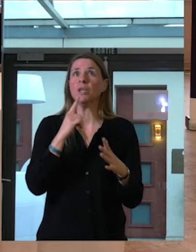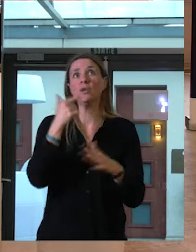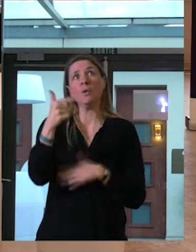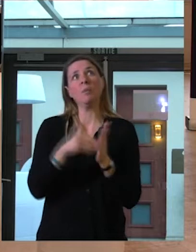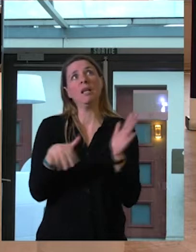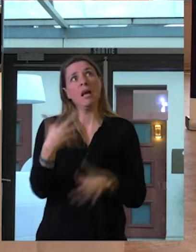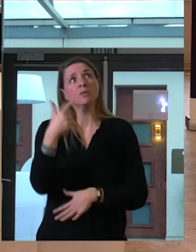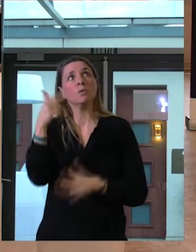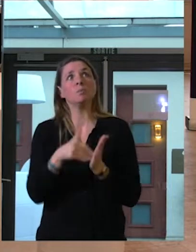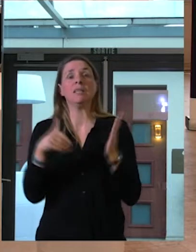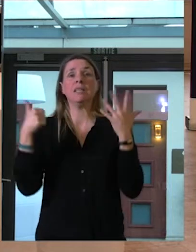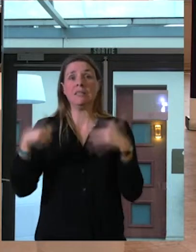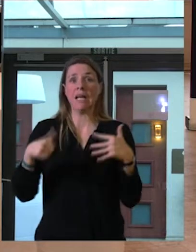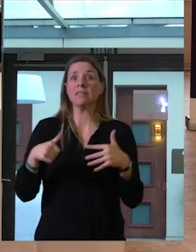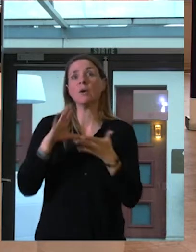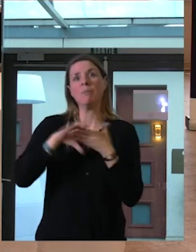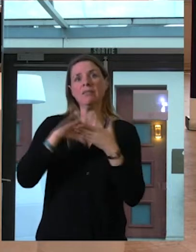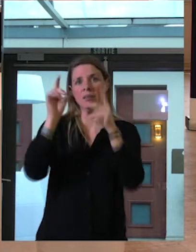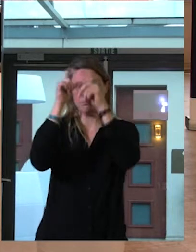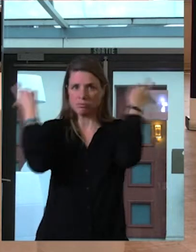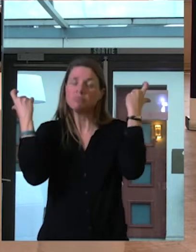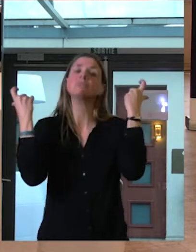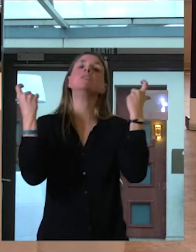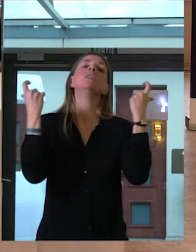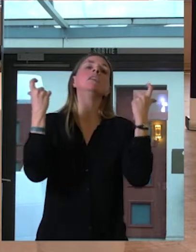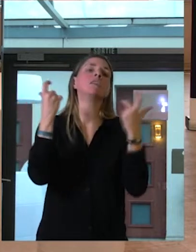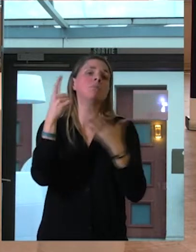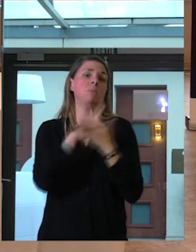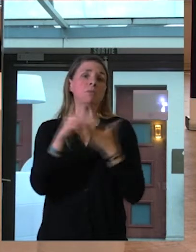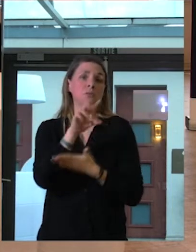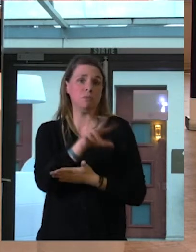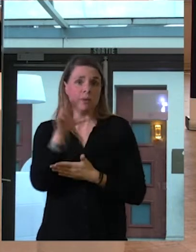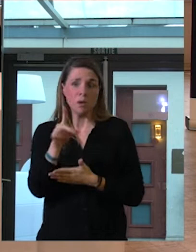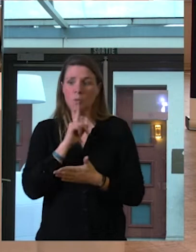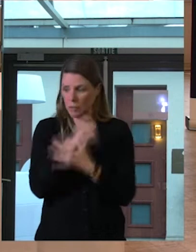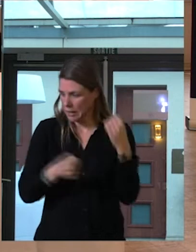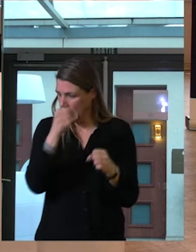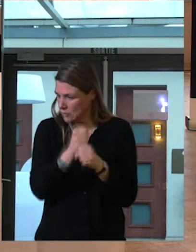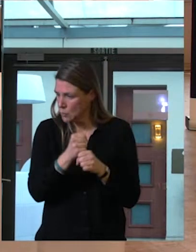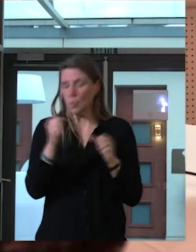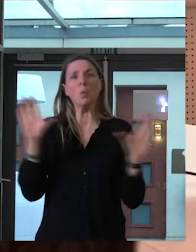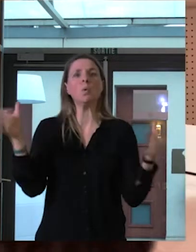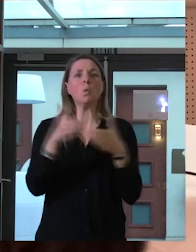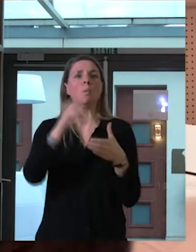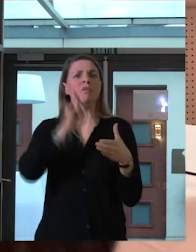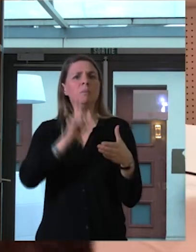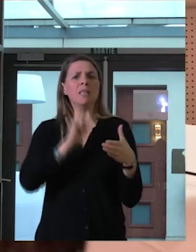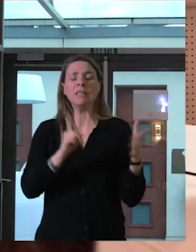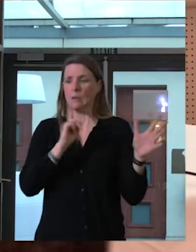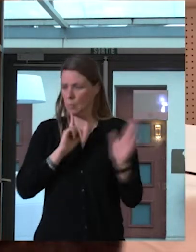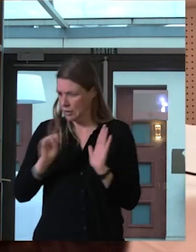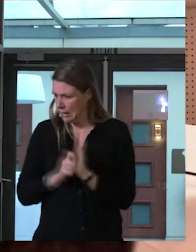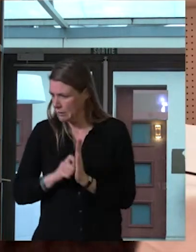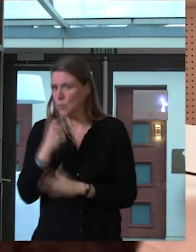2015-2016 licenciée au FC Girondins de Bordeaux, donc depuis la création de la section féminine tout simplement. Et depuis